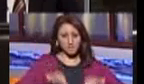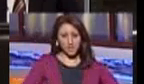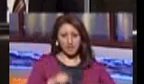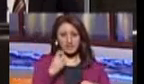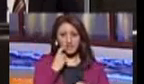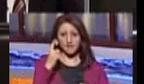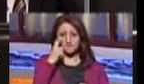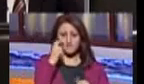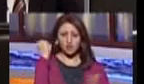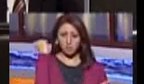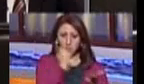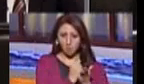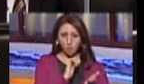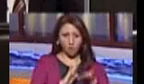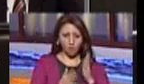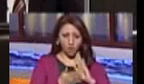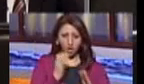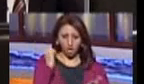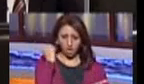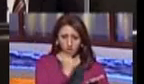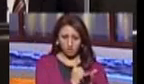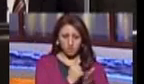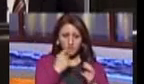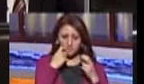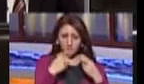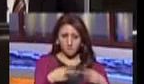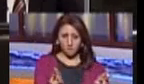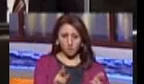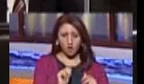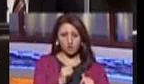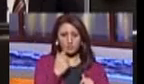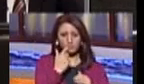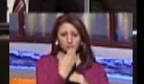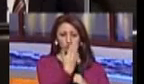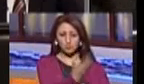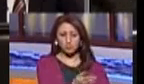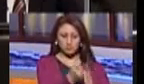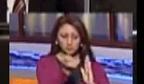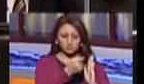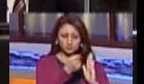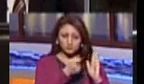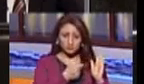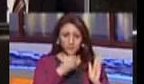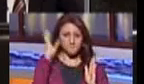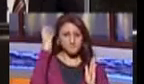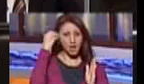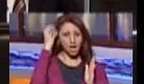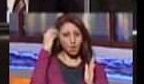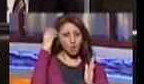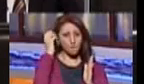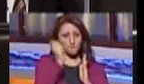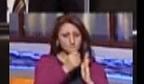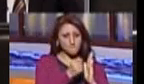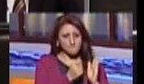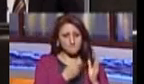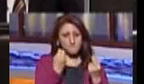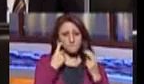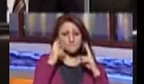على هذا الملتمسين بطلب مذكرة بالمعلومات وهو قيد